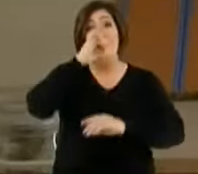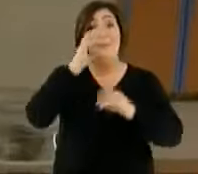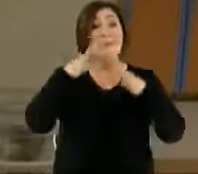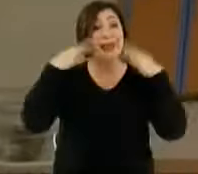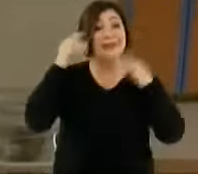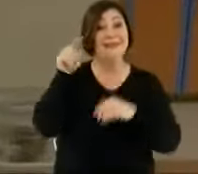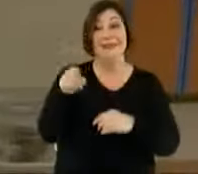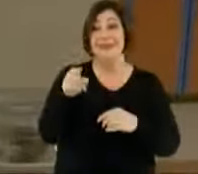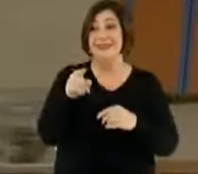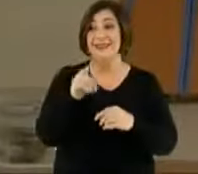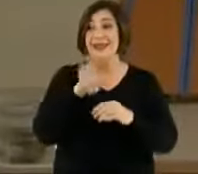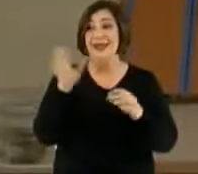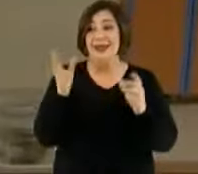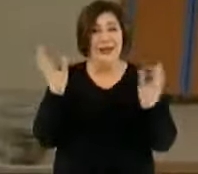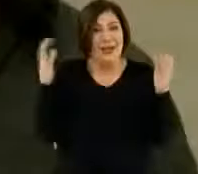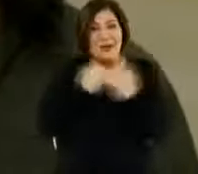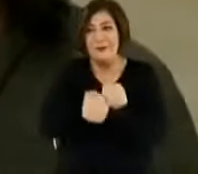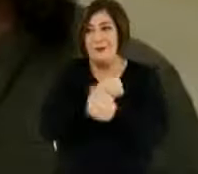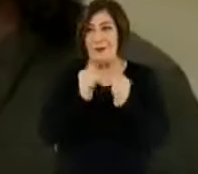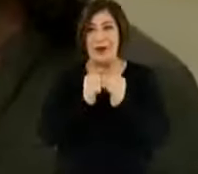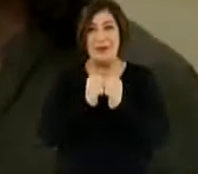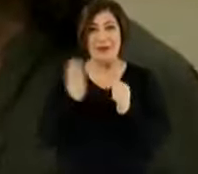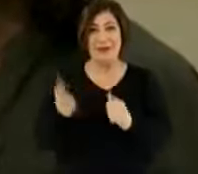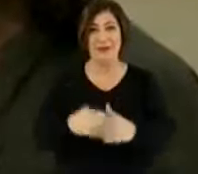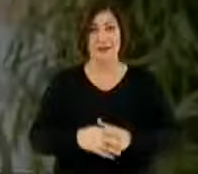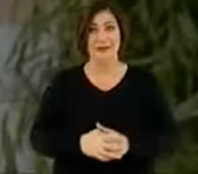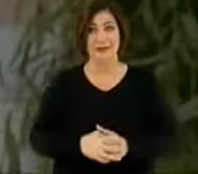Prensesim! Yaşasın, kavuştuk.